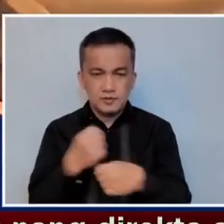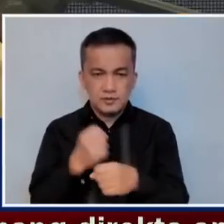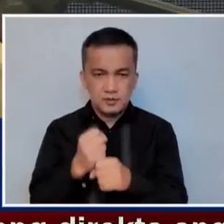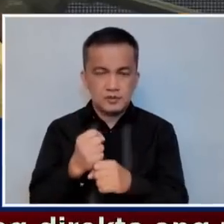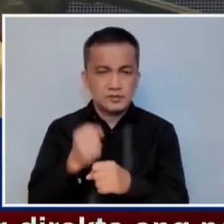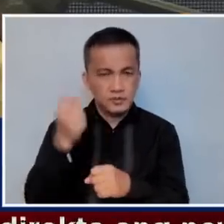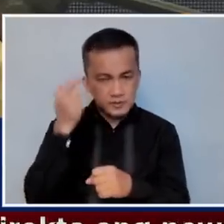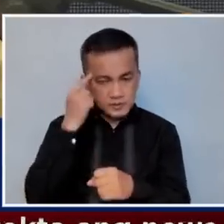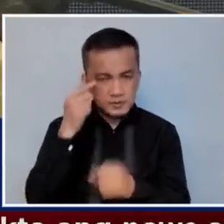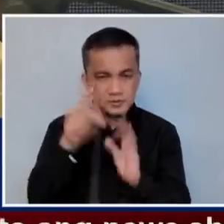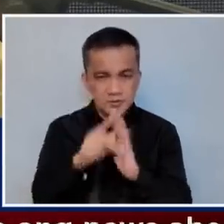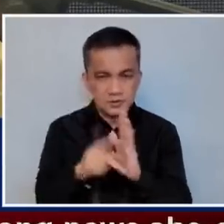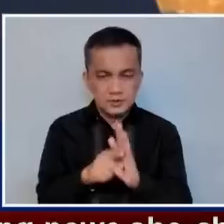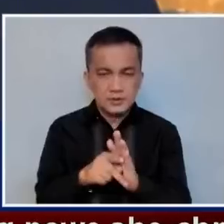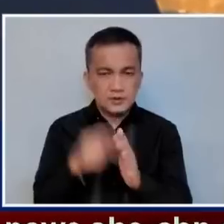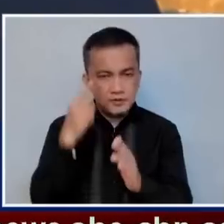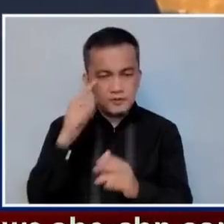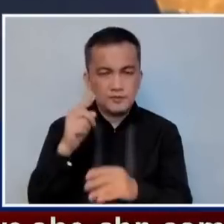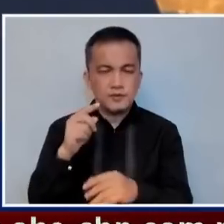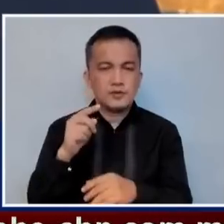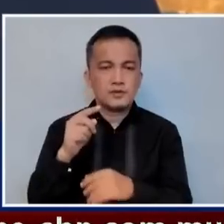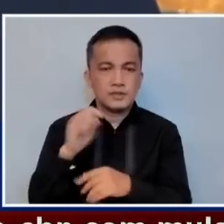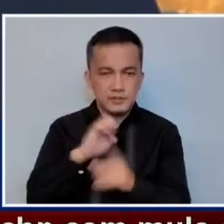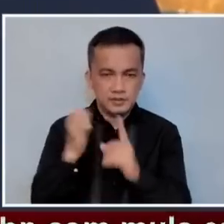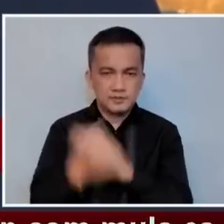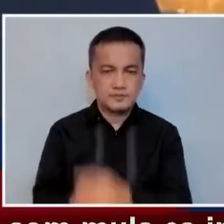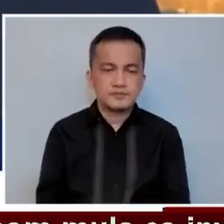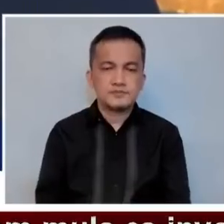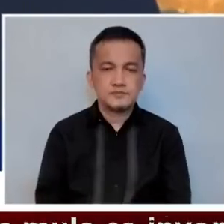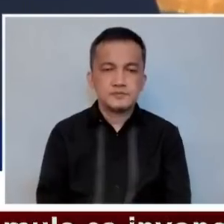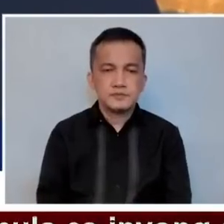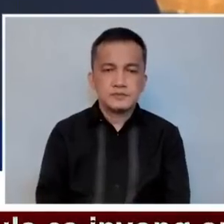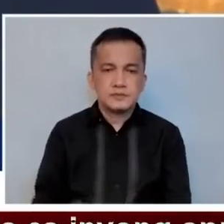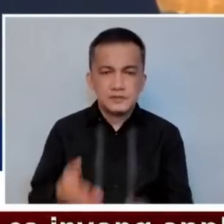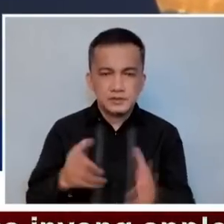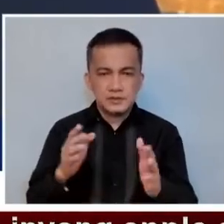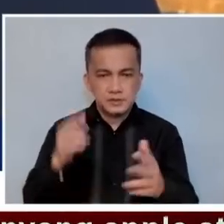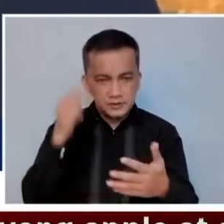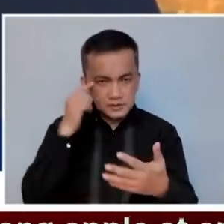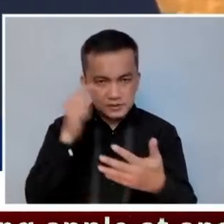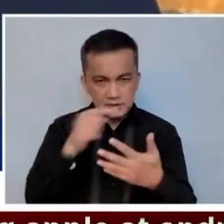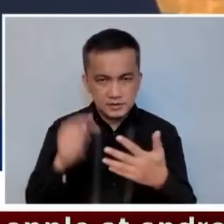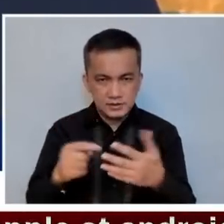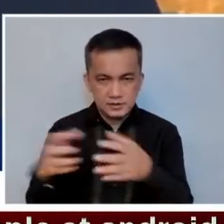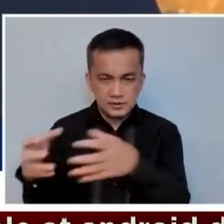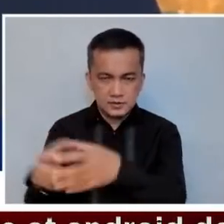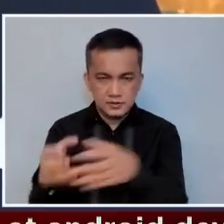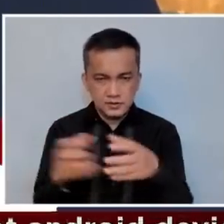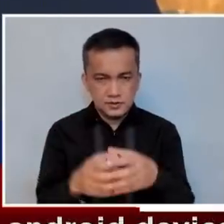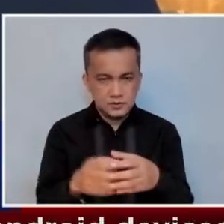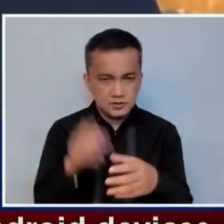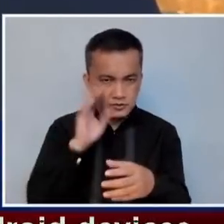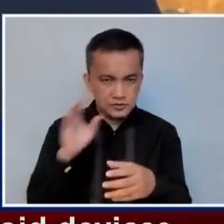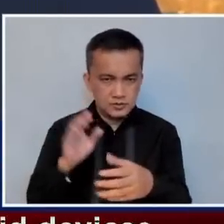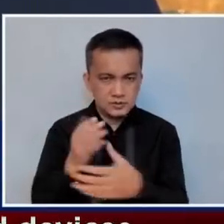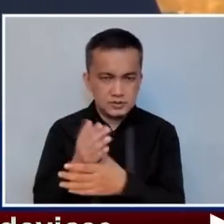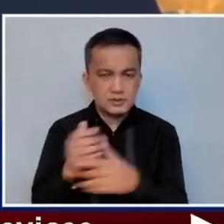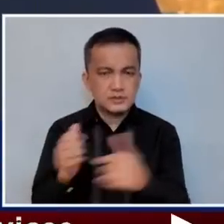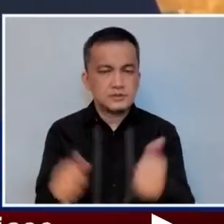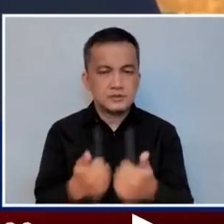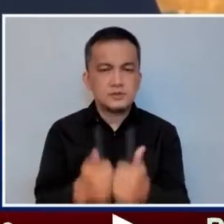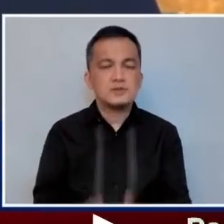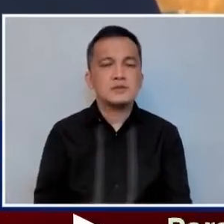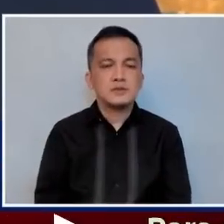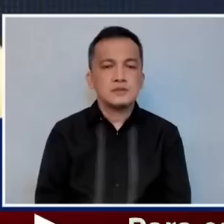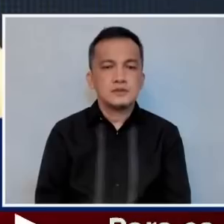mga polisiyang pangkalikasan. Let us identify each sector's unique and shared challenges.